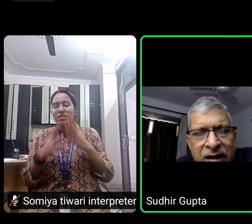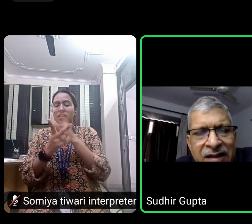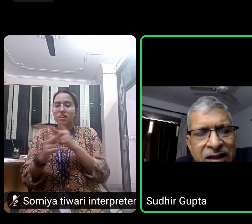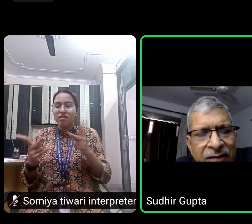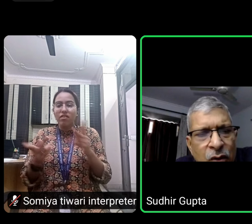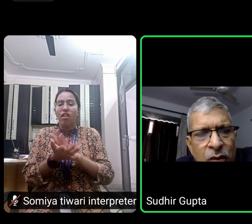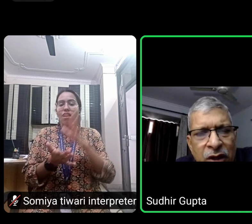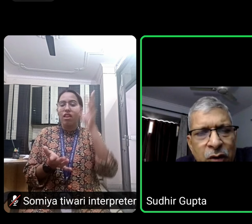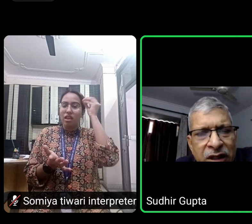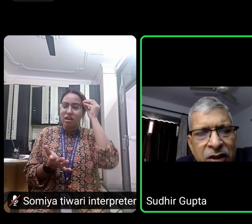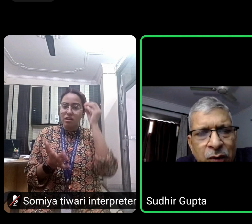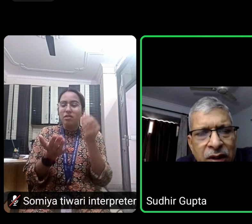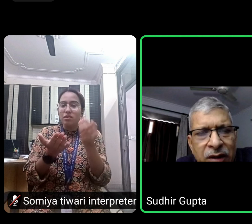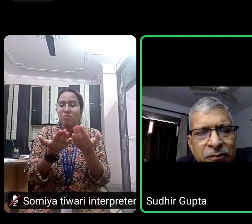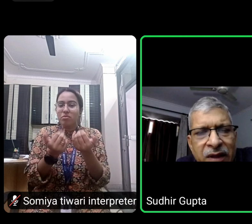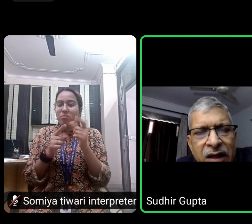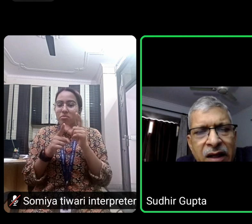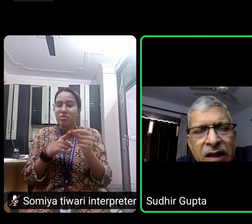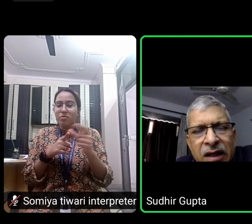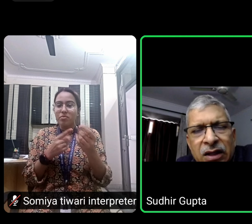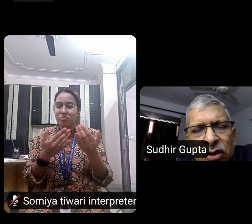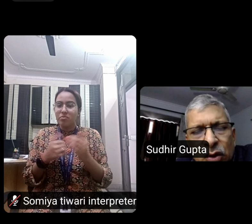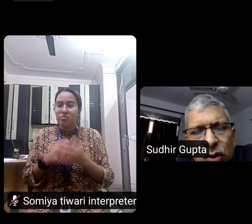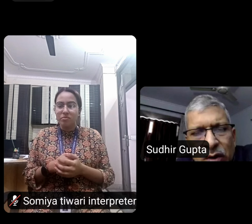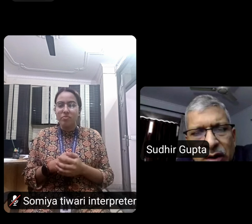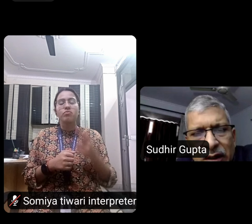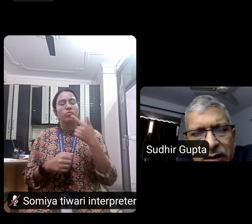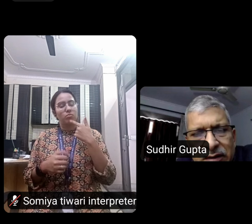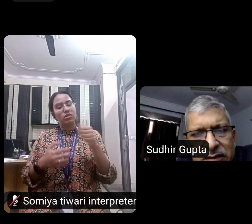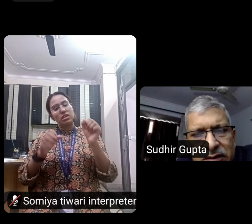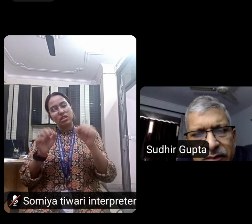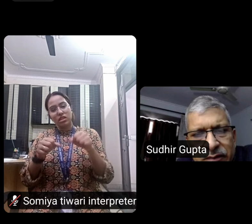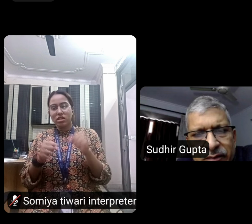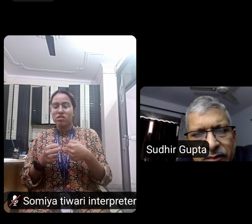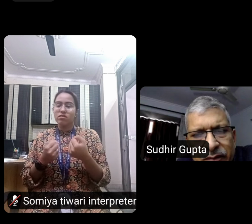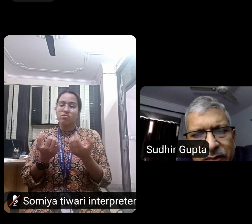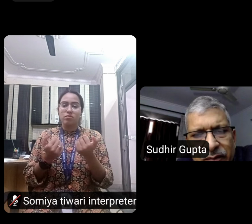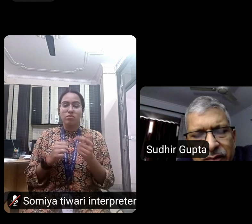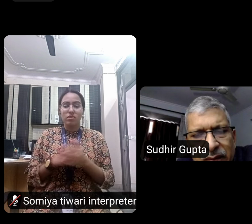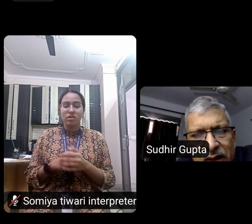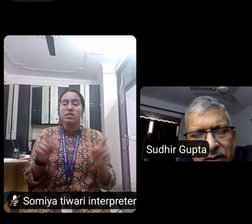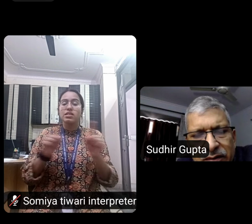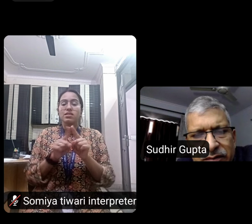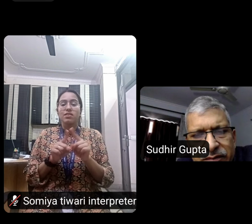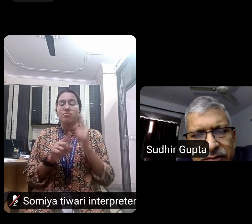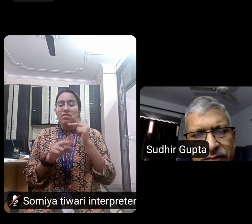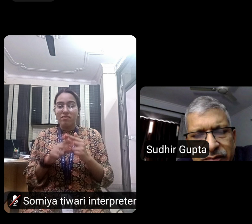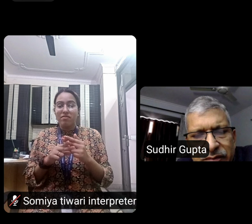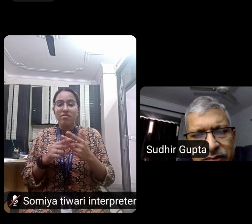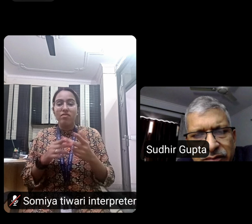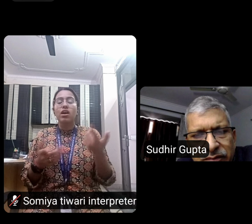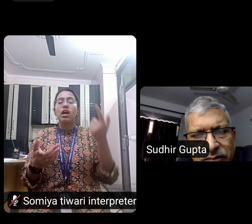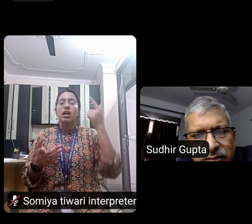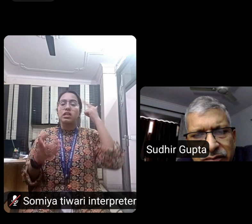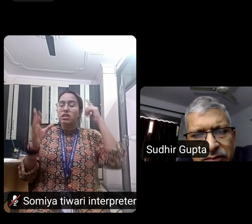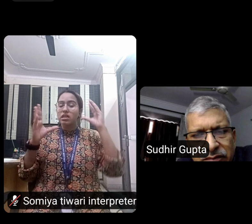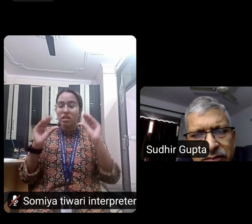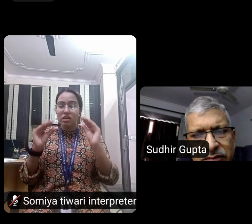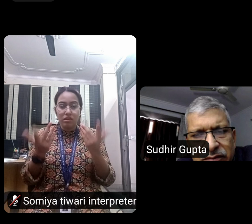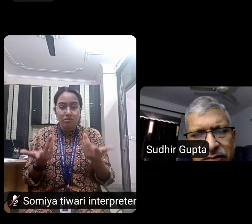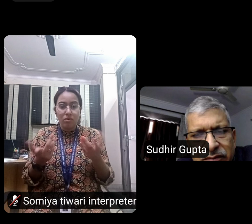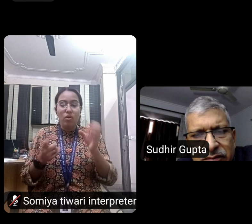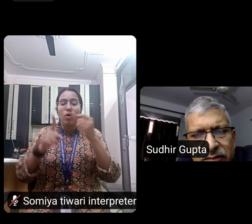ट्रांजेक्शनल लर्निंग्स हैं वो उनकी लर्निंग्स हो है जाती जी बिल्कुल सर। जो जैसे है। सेरिब्रल पॉल्सी के बच्चे हैं, ऑटिज्म के बच्चे हैं,